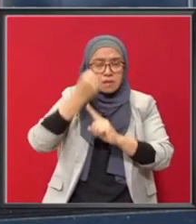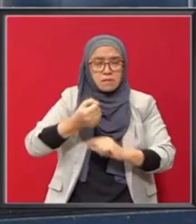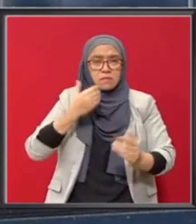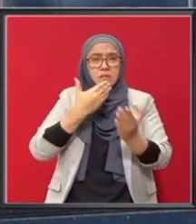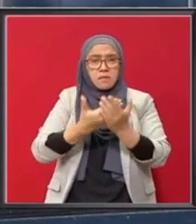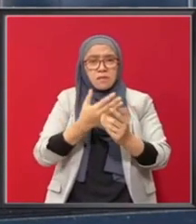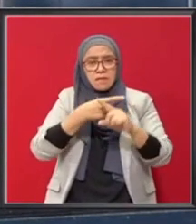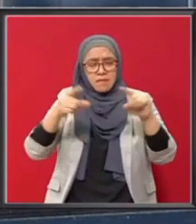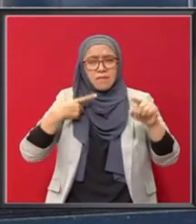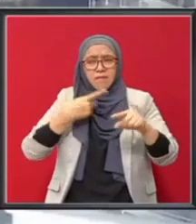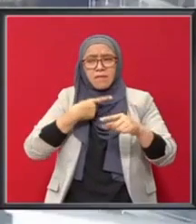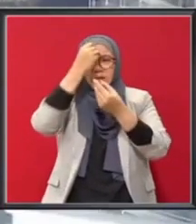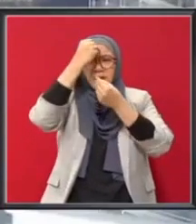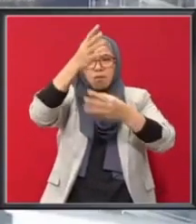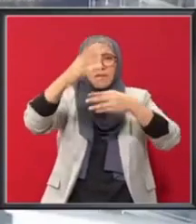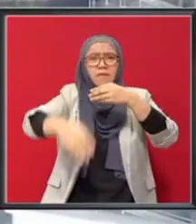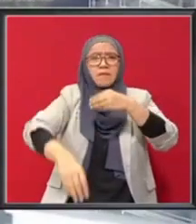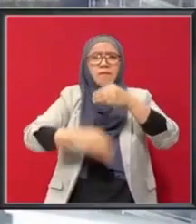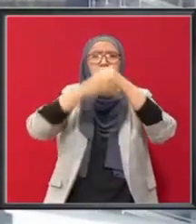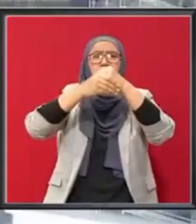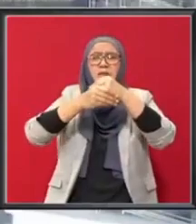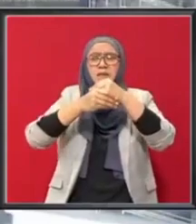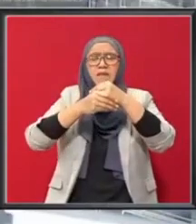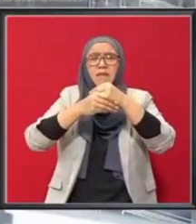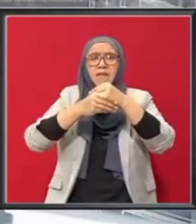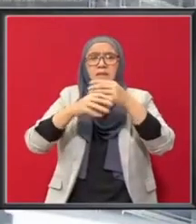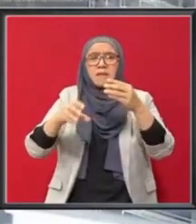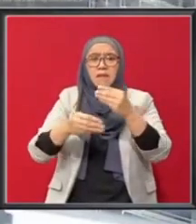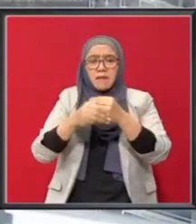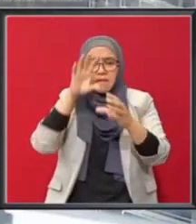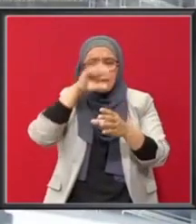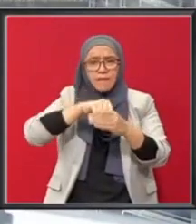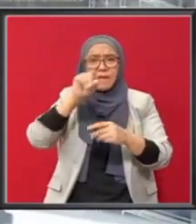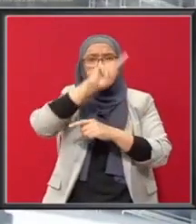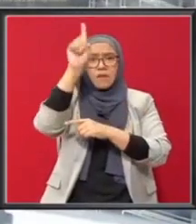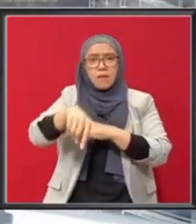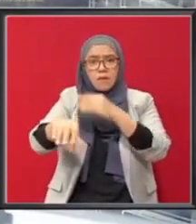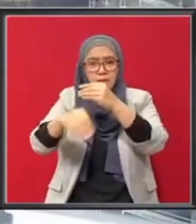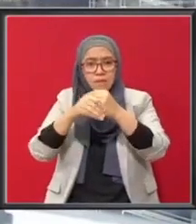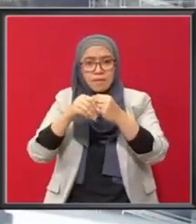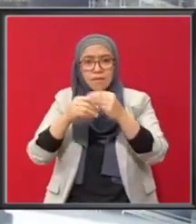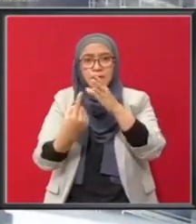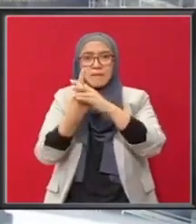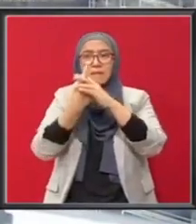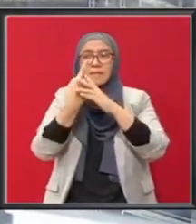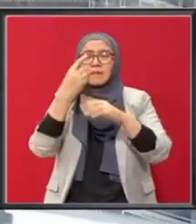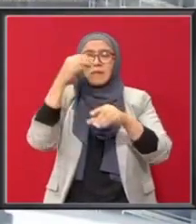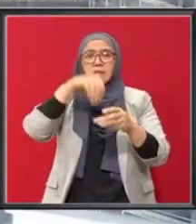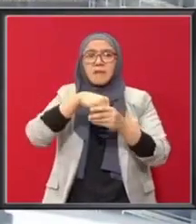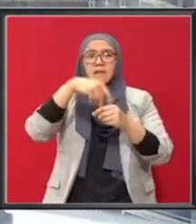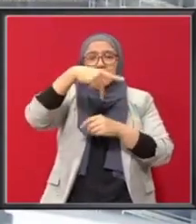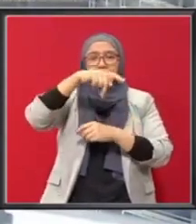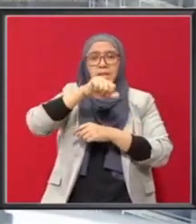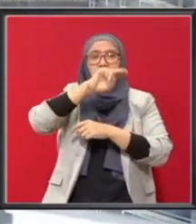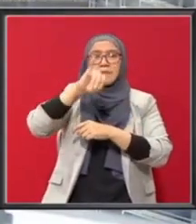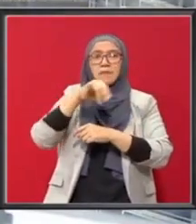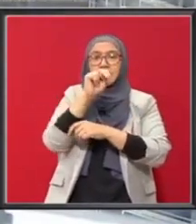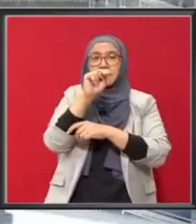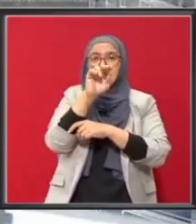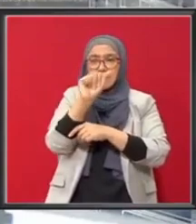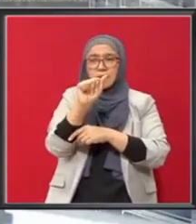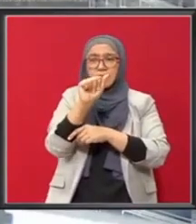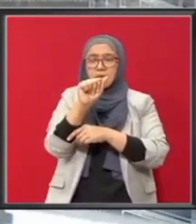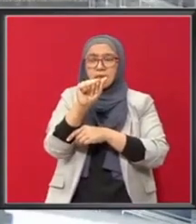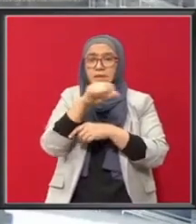nip-nya maklumat tambahan dalam soalan yang tambahan yang dibangkitkan itu pelan dalam pelanggannya semula ekonomi negara-negara